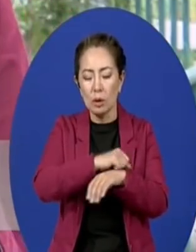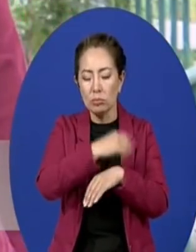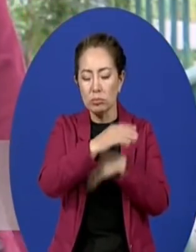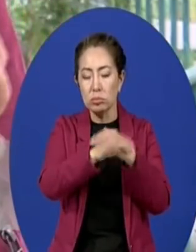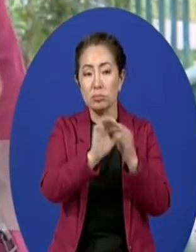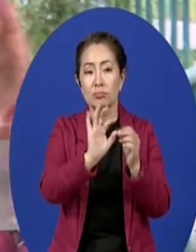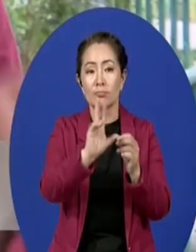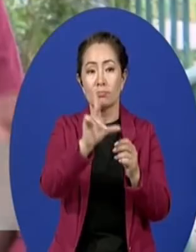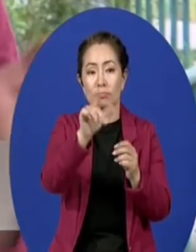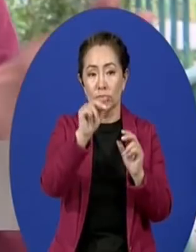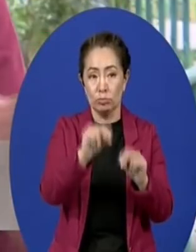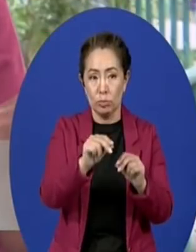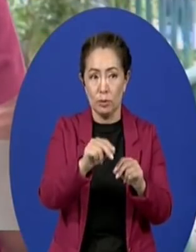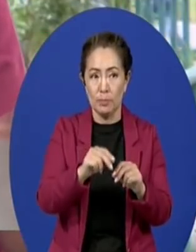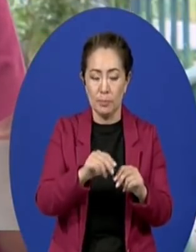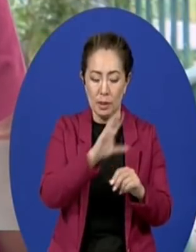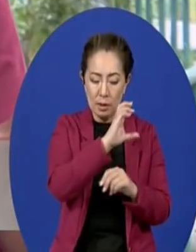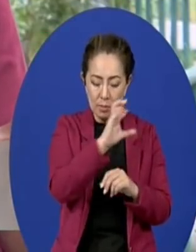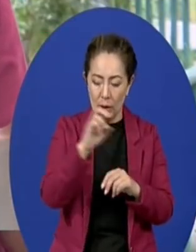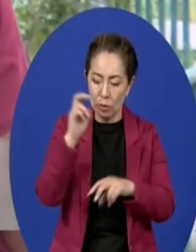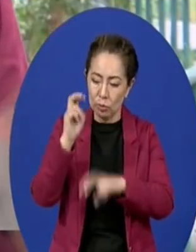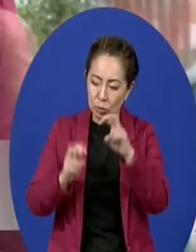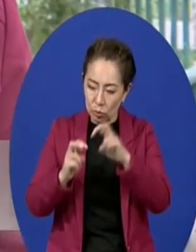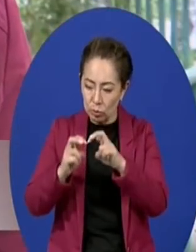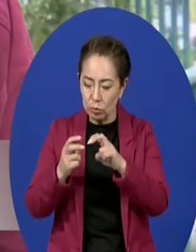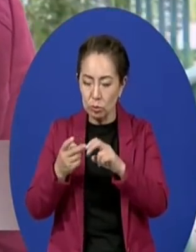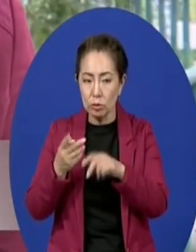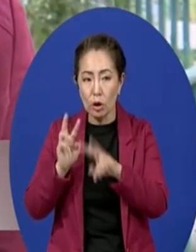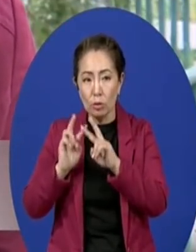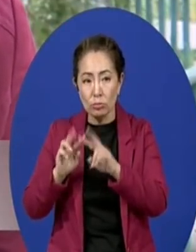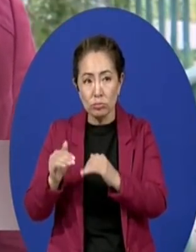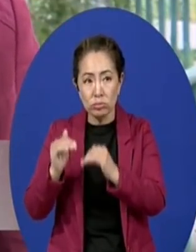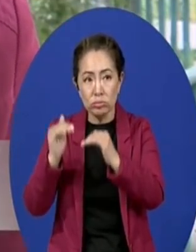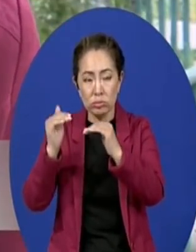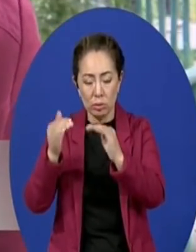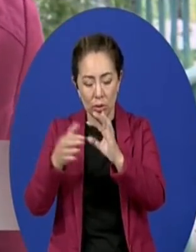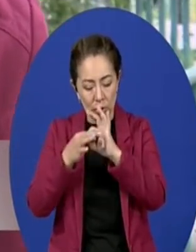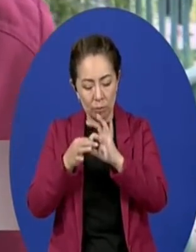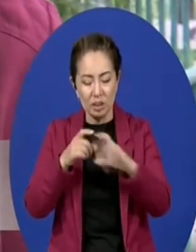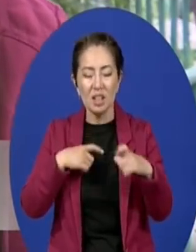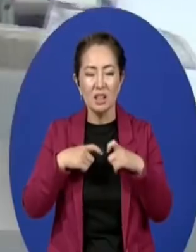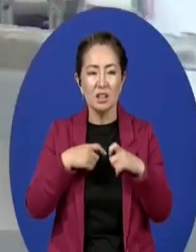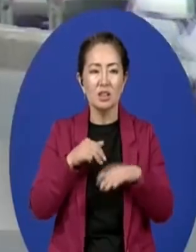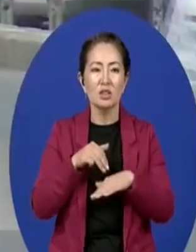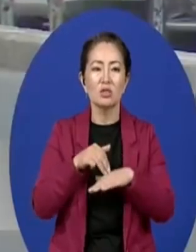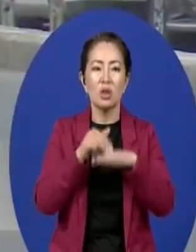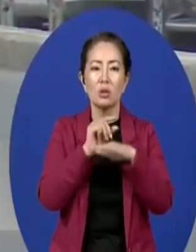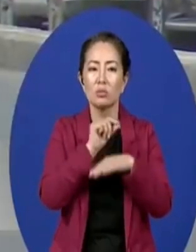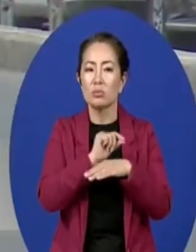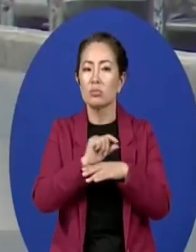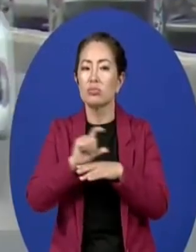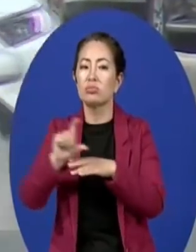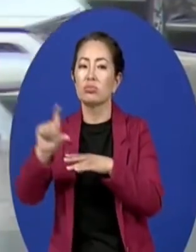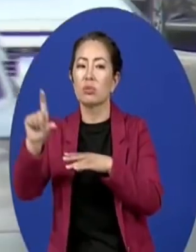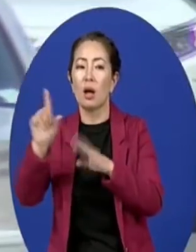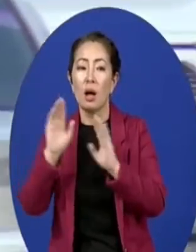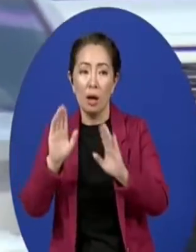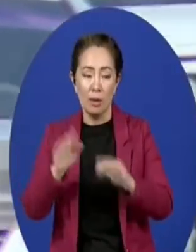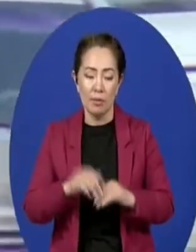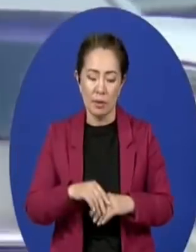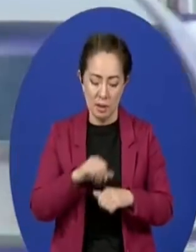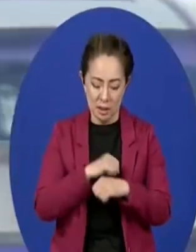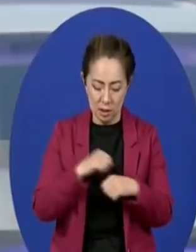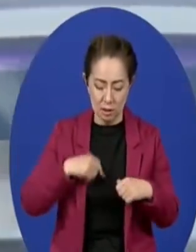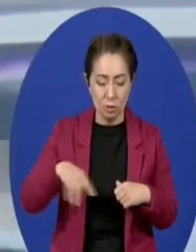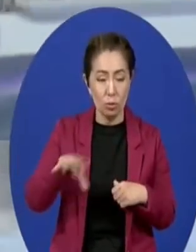А байгууллага болон үйлдвэрлэл үйлчилгээ урт хугацаанд хүч хээрээр эдийн засаг тэр ирээр тогтмол өсөлттэй байна л гэсэн. Тэгэхэд ард